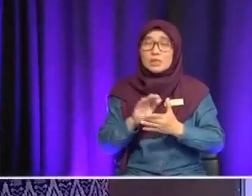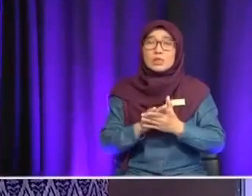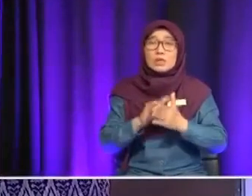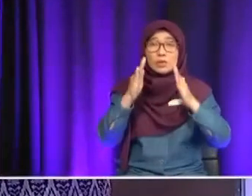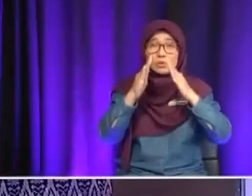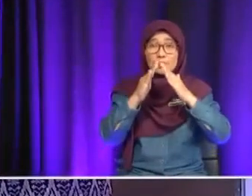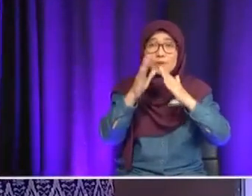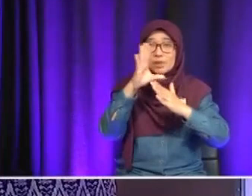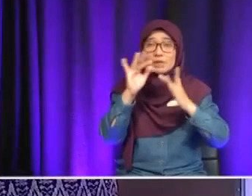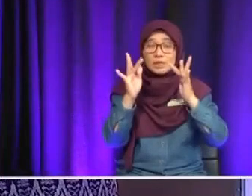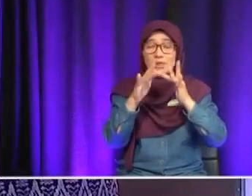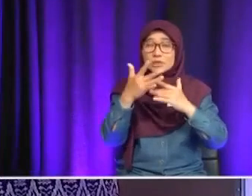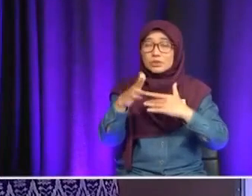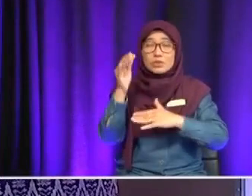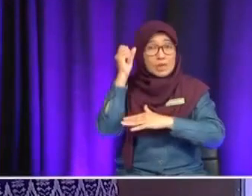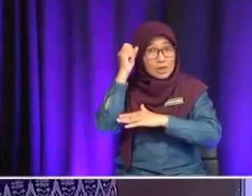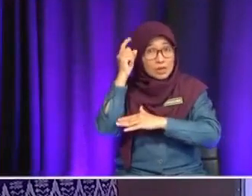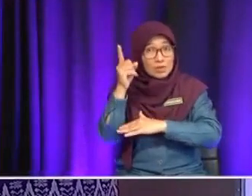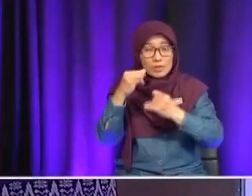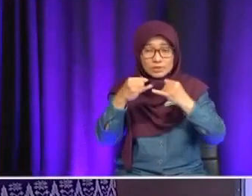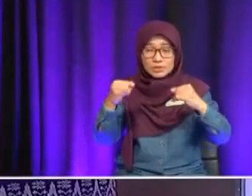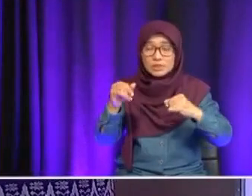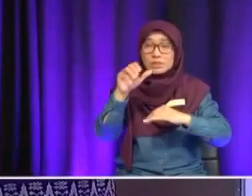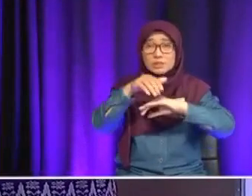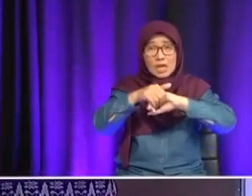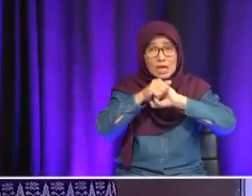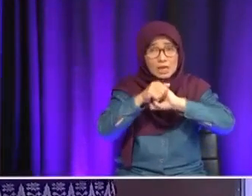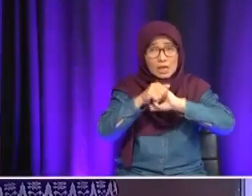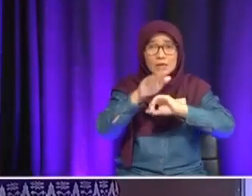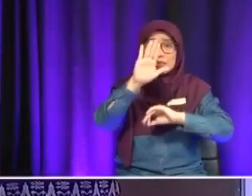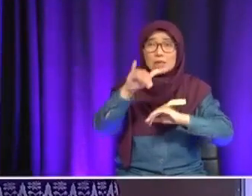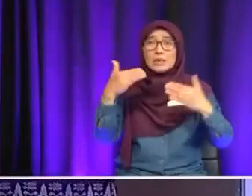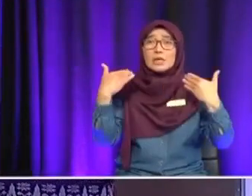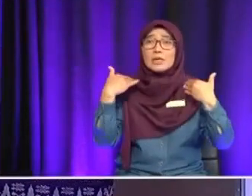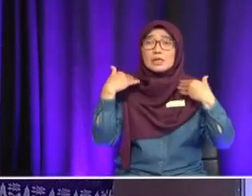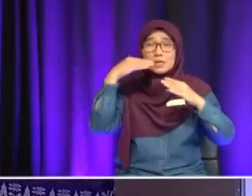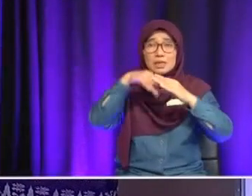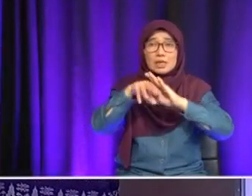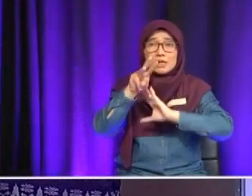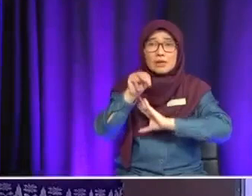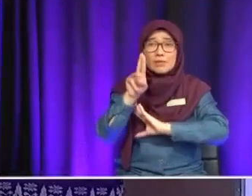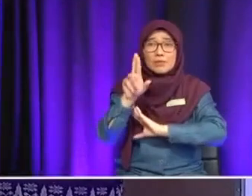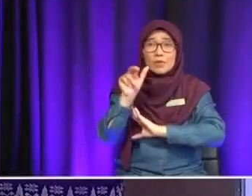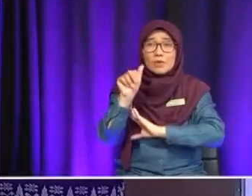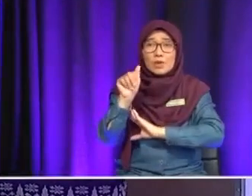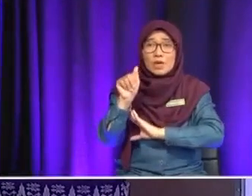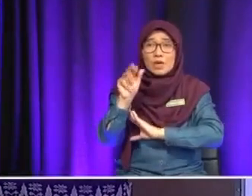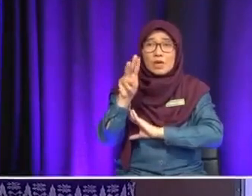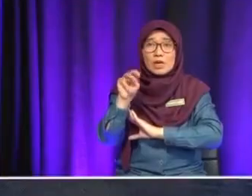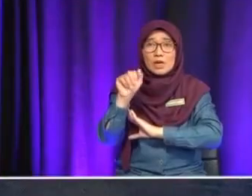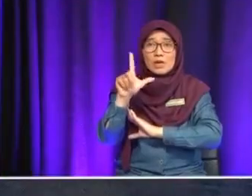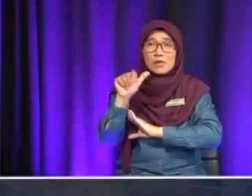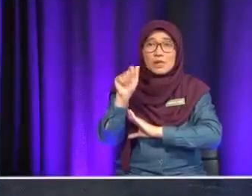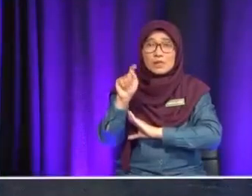juga sudah faham tentang jenis-jenis akad yang ada dalam muamalah Islam ini. Betul. Okay. Jadi, Ustazah,